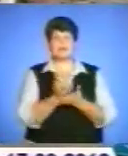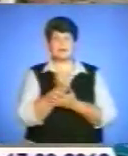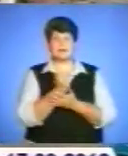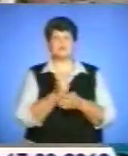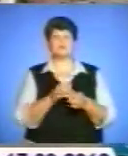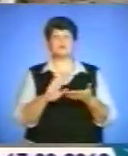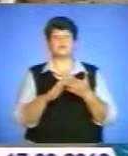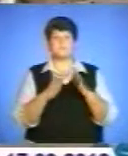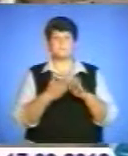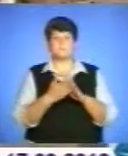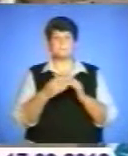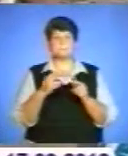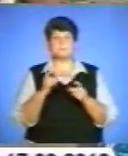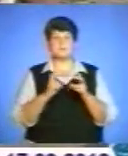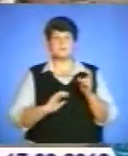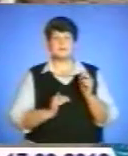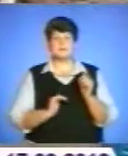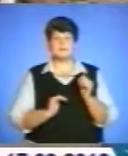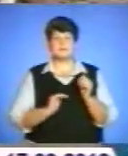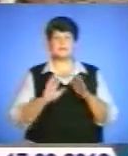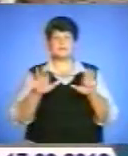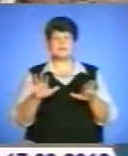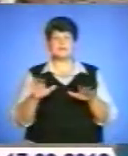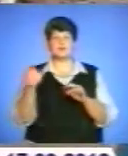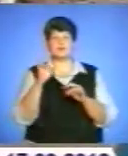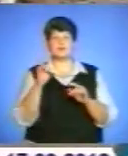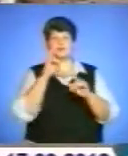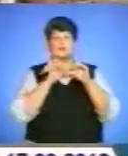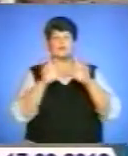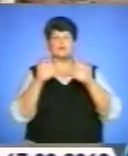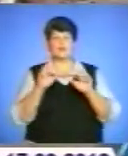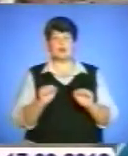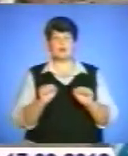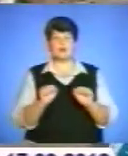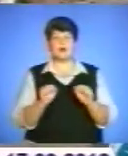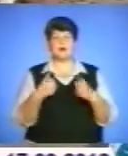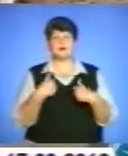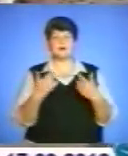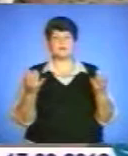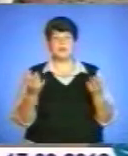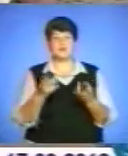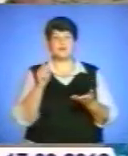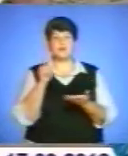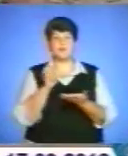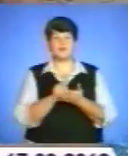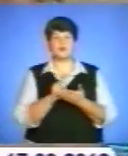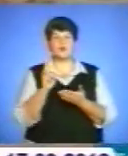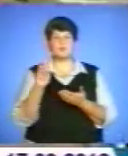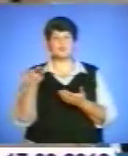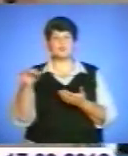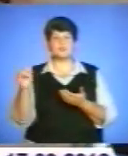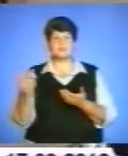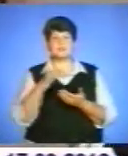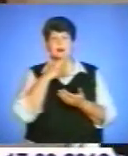консолідацію підприємництва із місцевою і районною владою. А нам треба її обов'язково, тому що в Копичинцях дуже